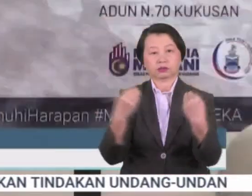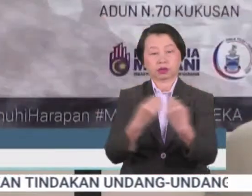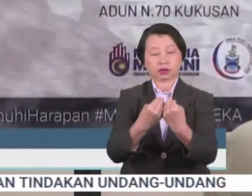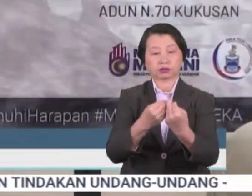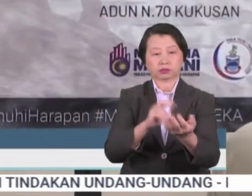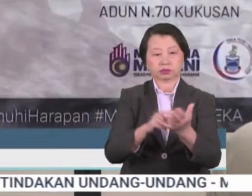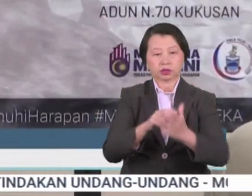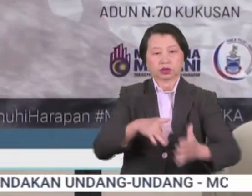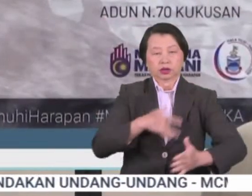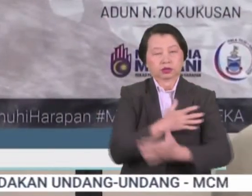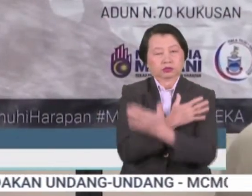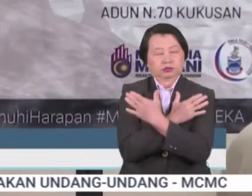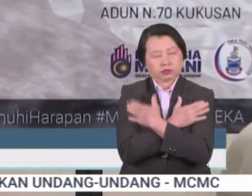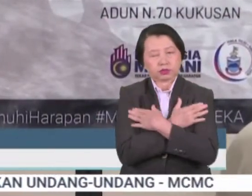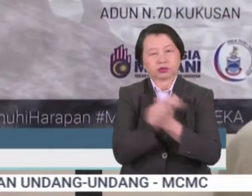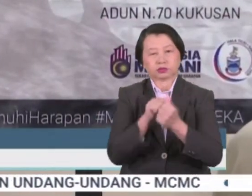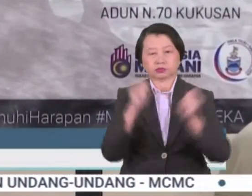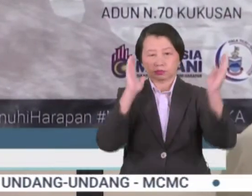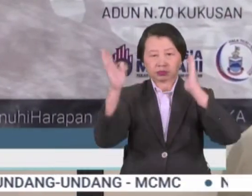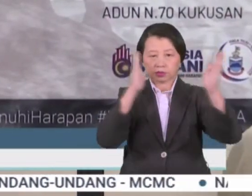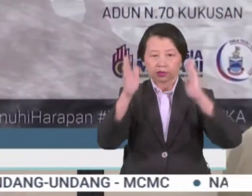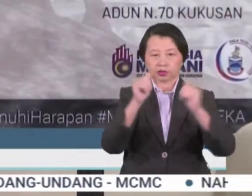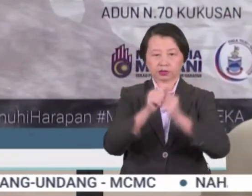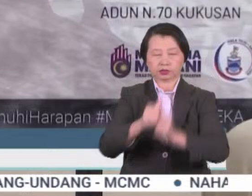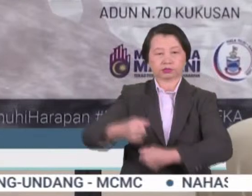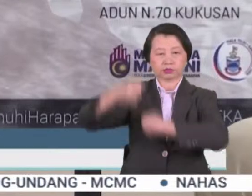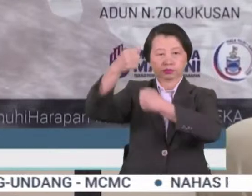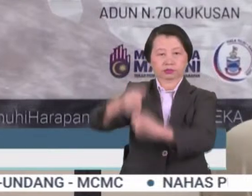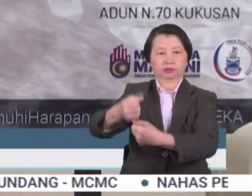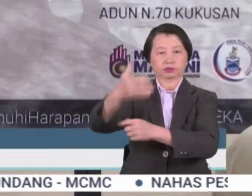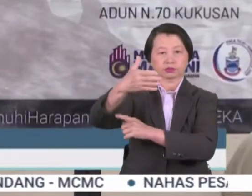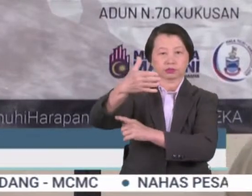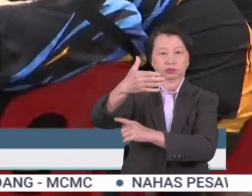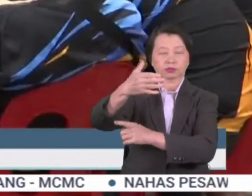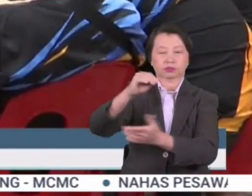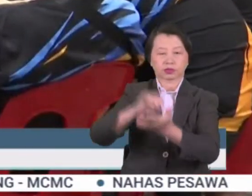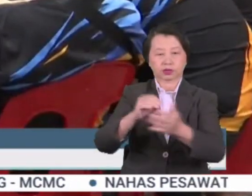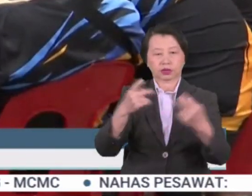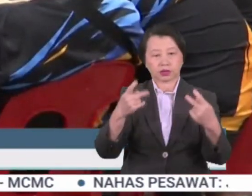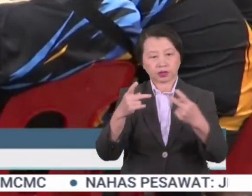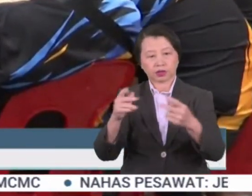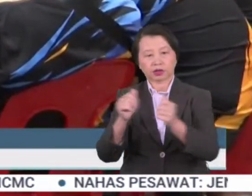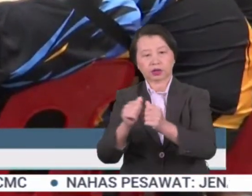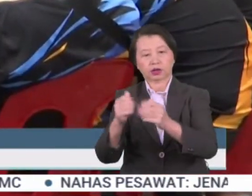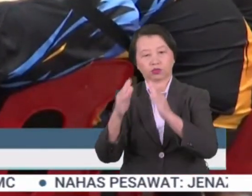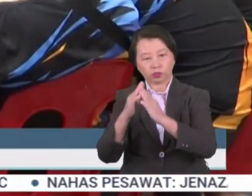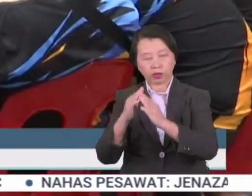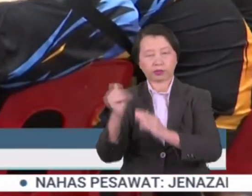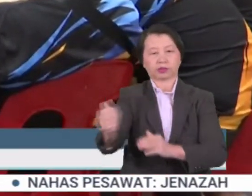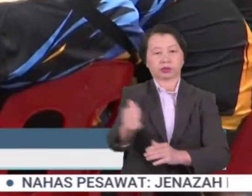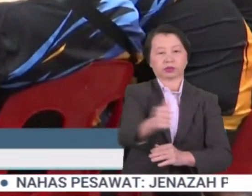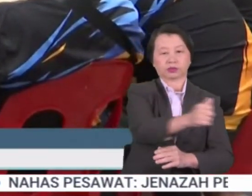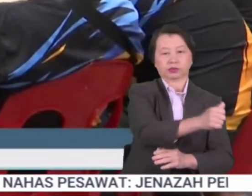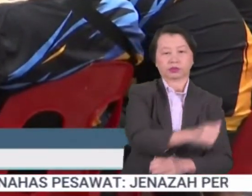menterjemahkan rasa cinta akan tanah air dengan mengibarkan jalur Gemilang di Peris dan kenderaan masing-masing